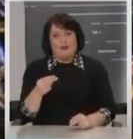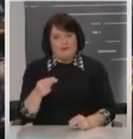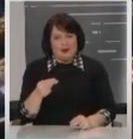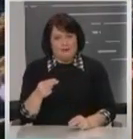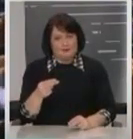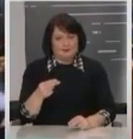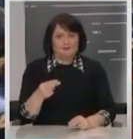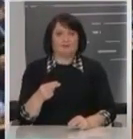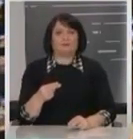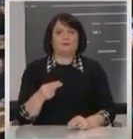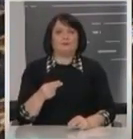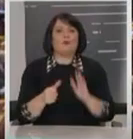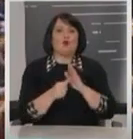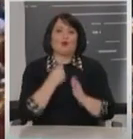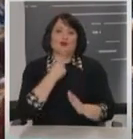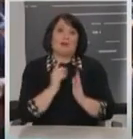Ήσυχα.